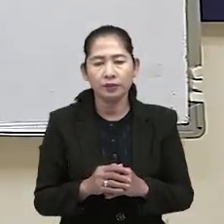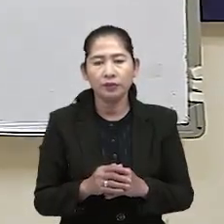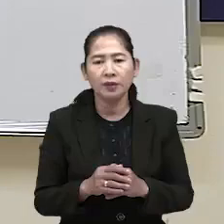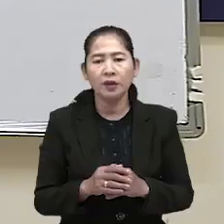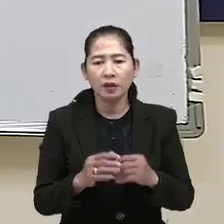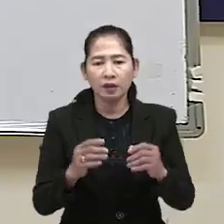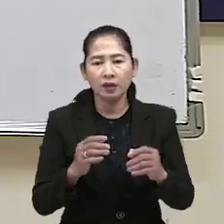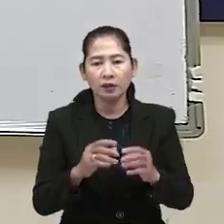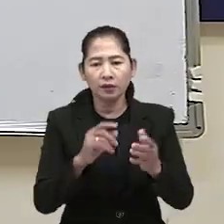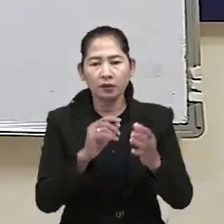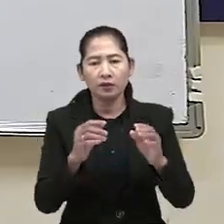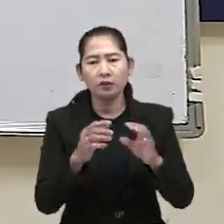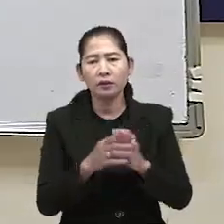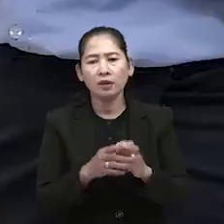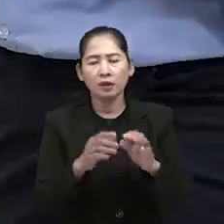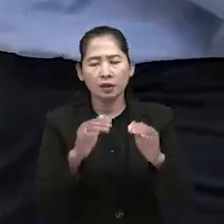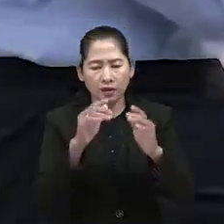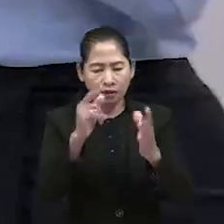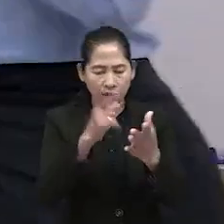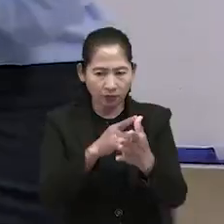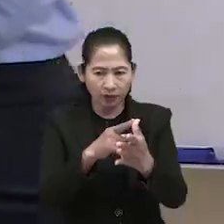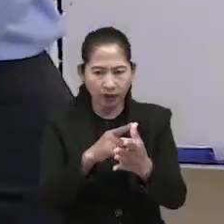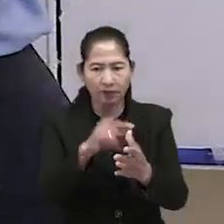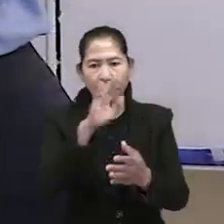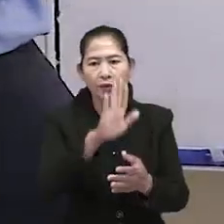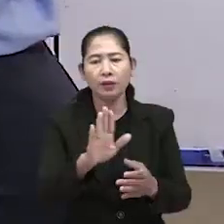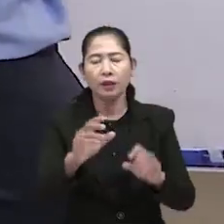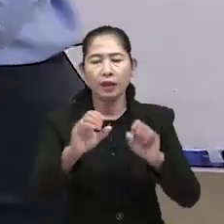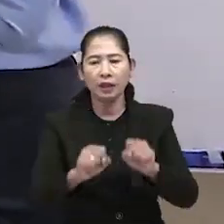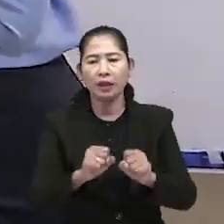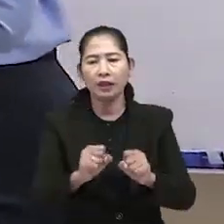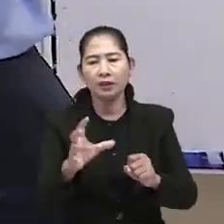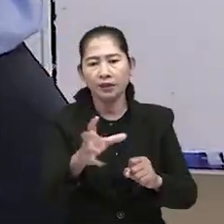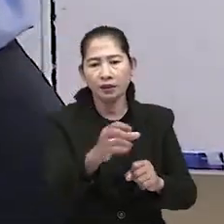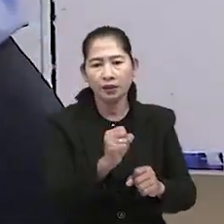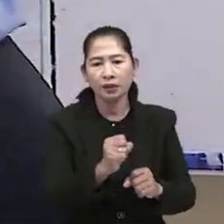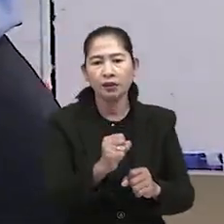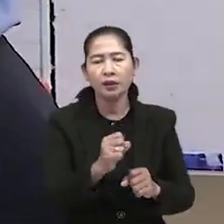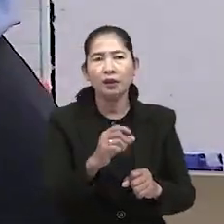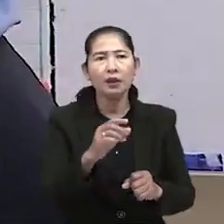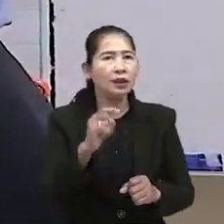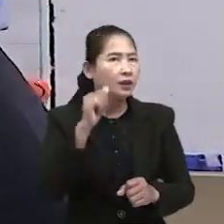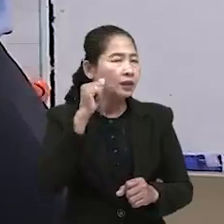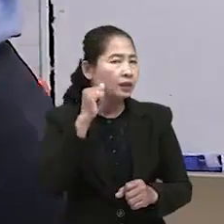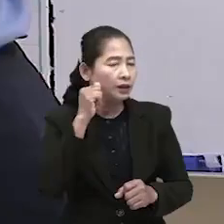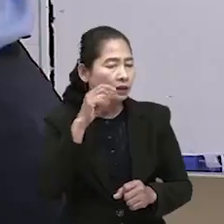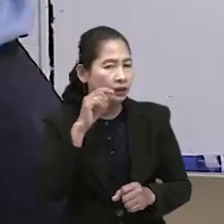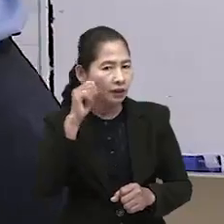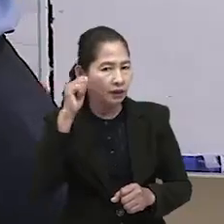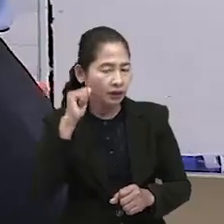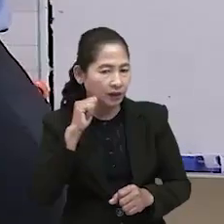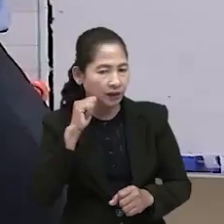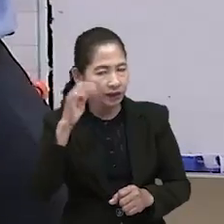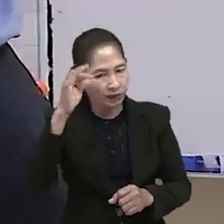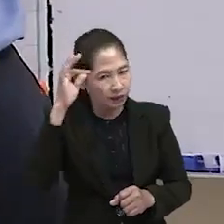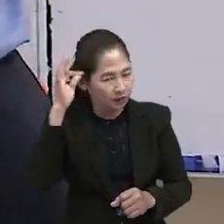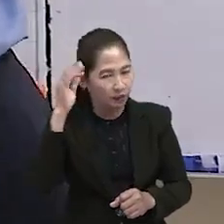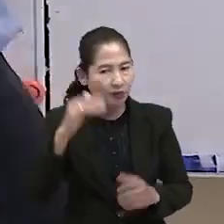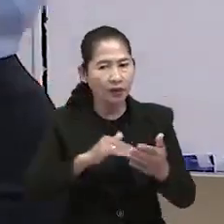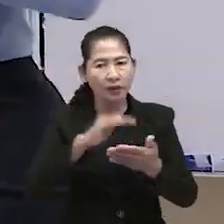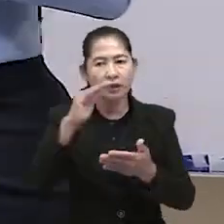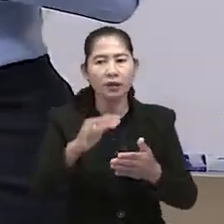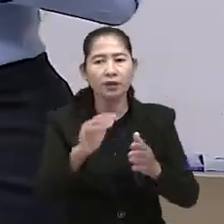ក្នុងនេះអត់ចងកូនទេក្នុងសេចក្តីផ្ដើមគឺកូនអាចលើកយកកន្លែងថាញីឬឈ្មោះឡើងទៅលើឈ្មោះឡើងទៅលើហើយពេ